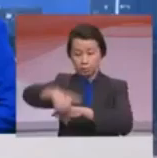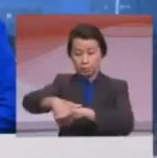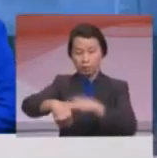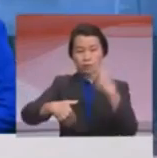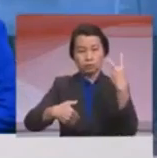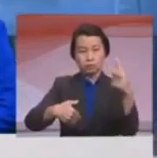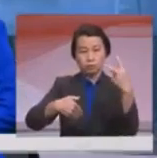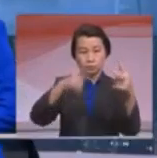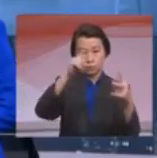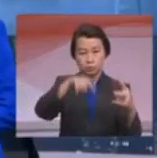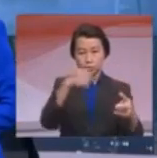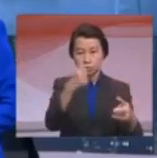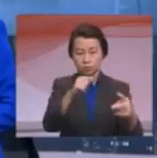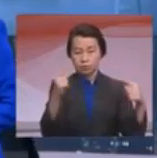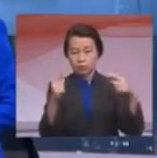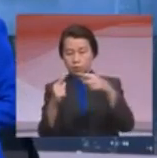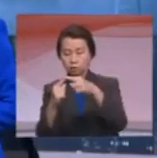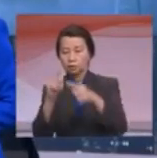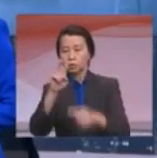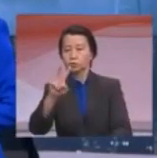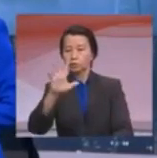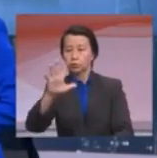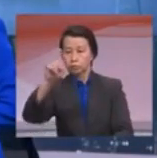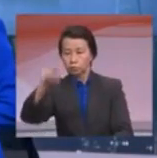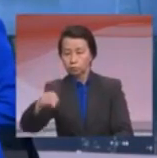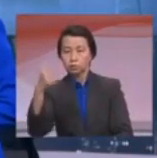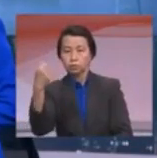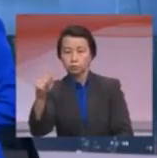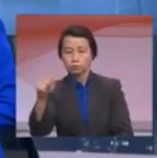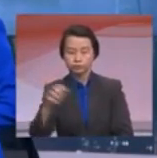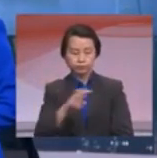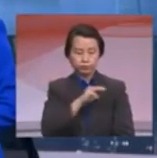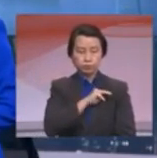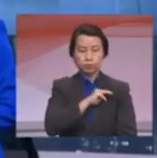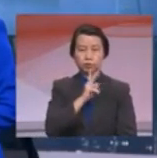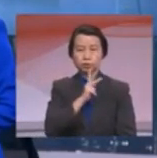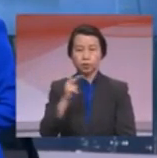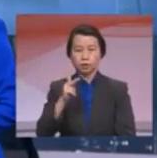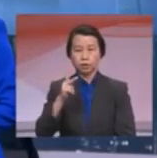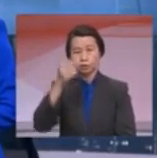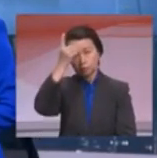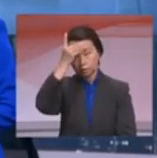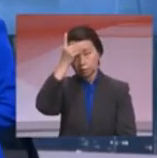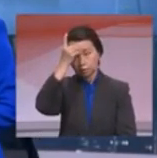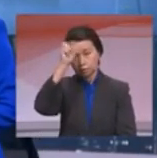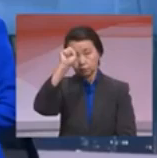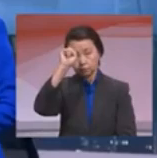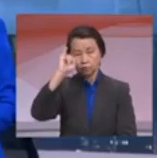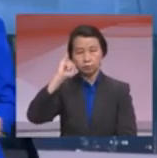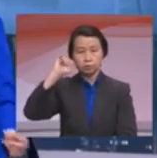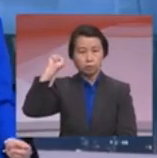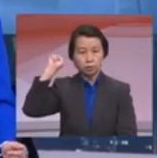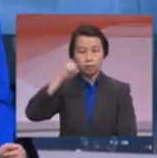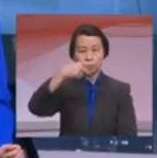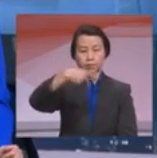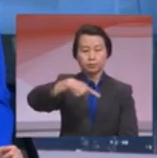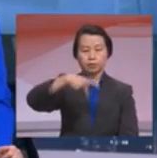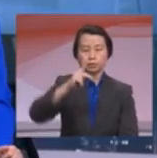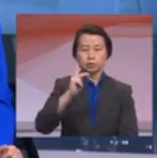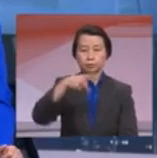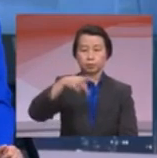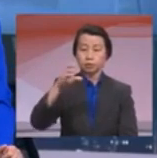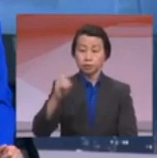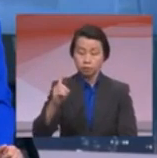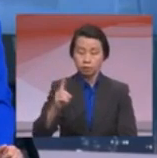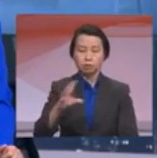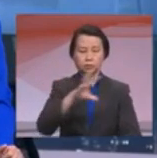12 Oktober hingga 25 Oktober ini. Menurut Menteri Ikanan Keselamatan Datuk Seri Ismail Sabri Yaakob, PKPD melibatkan